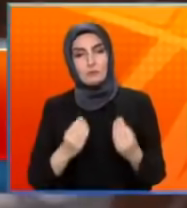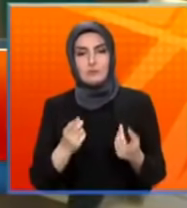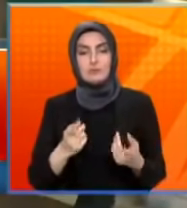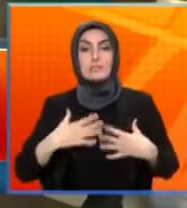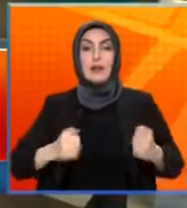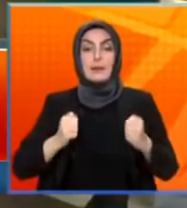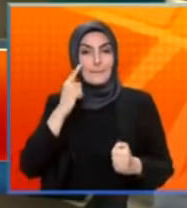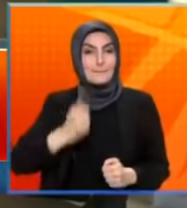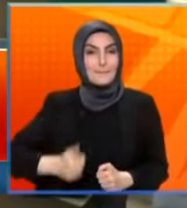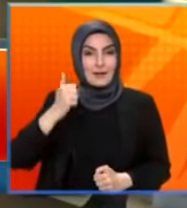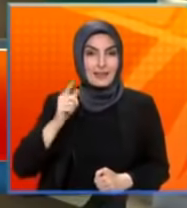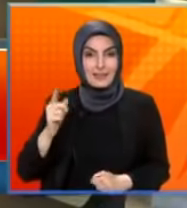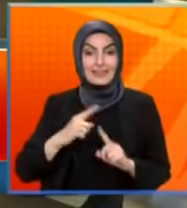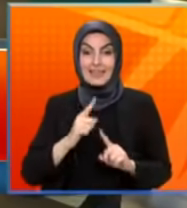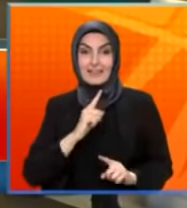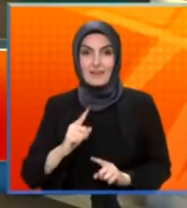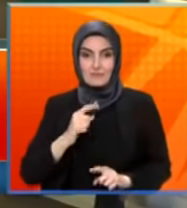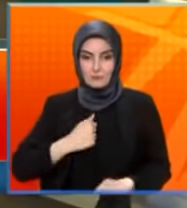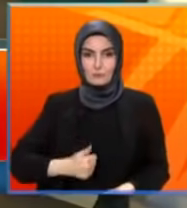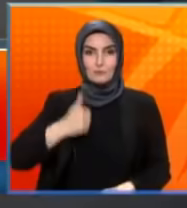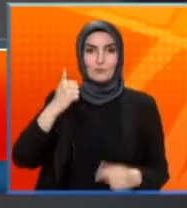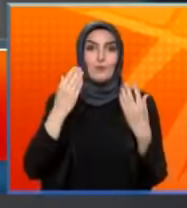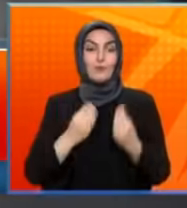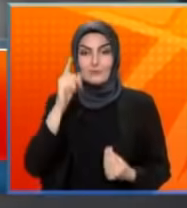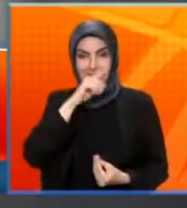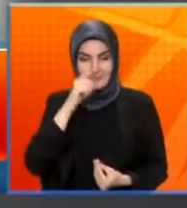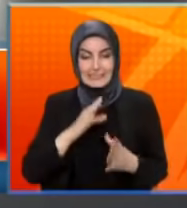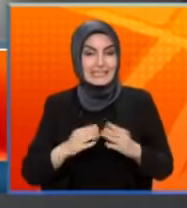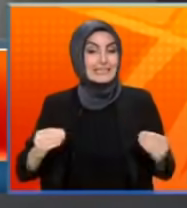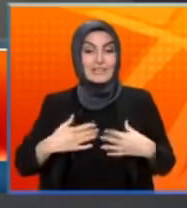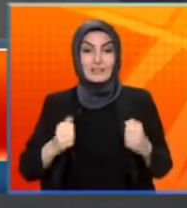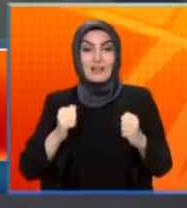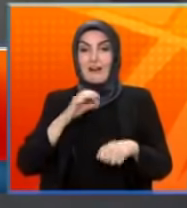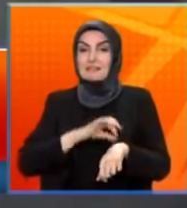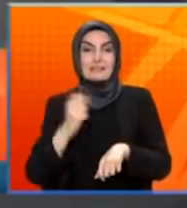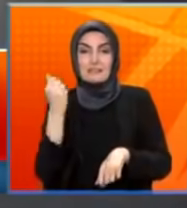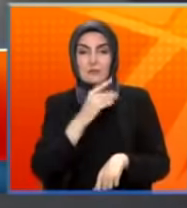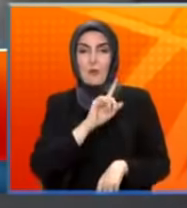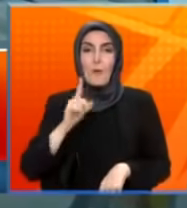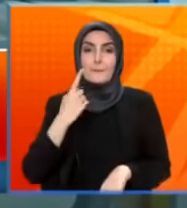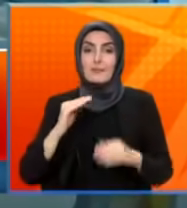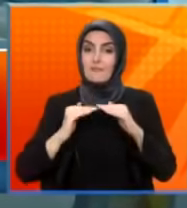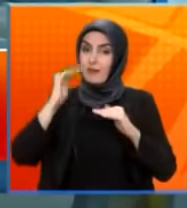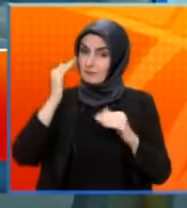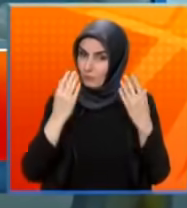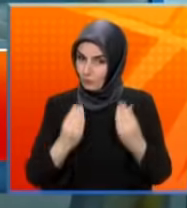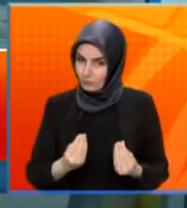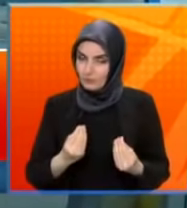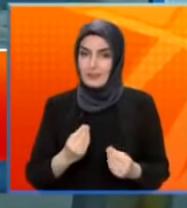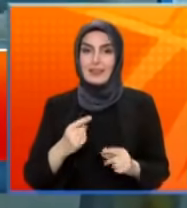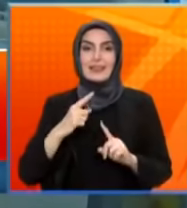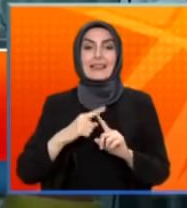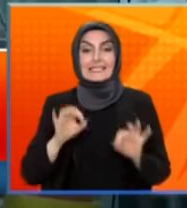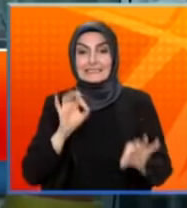tedavide sağlanan üstünlük nedeniyle iyileşen hasta sayısının 10 binin üzerine çıktığını artan He sayısına rağmen de yeni